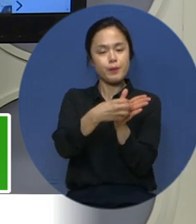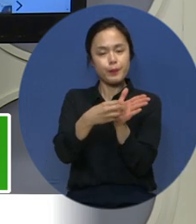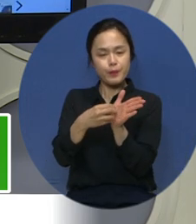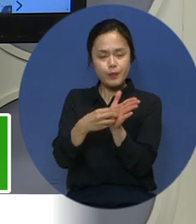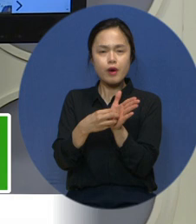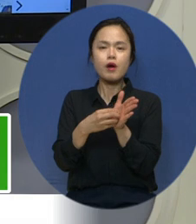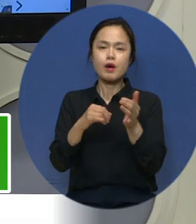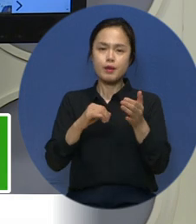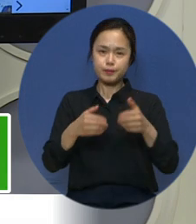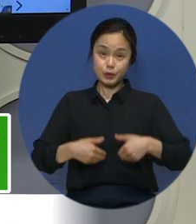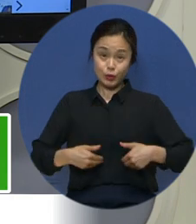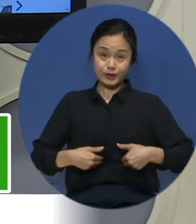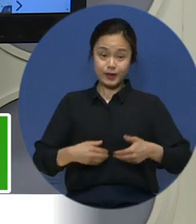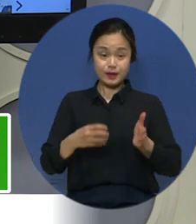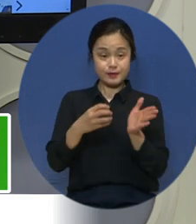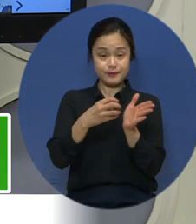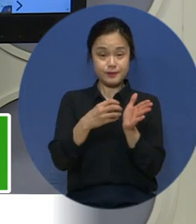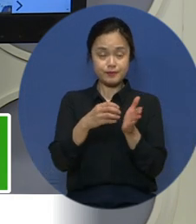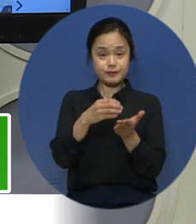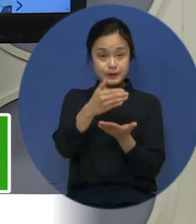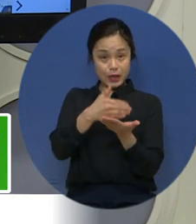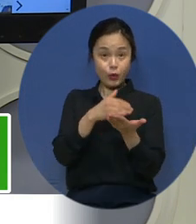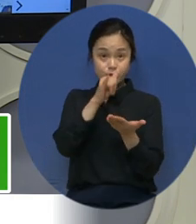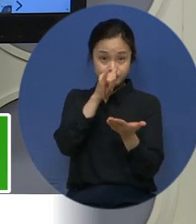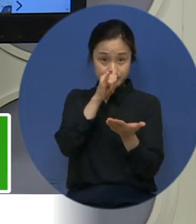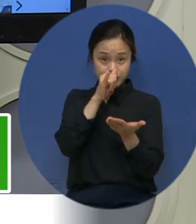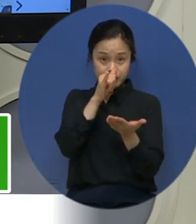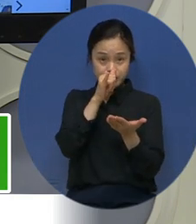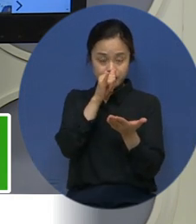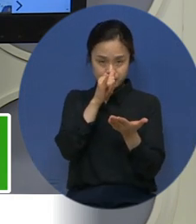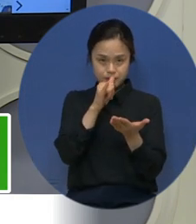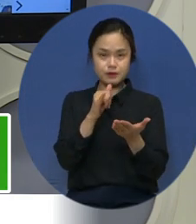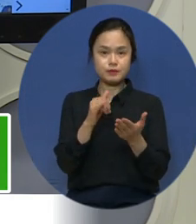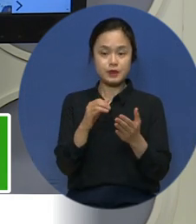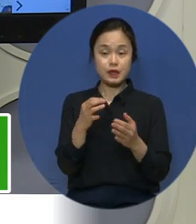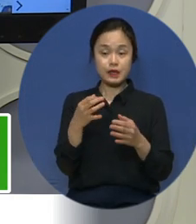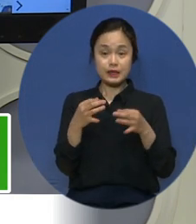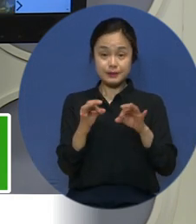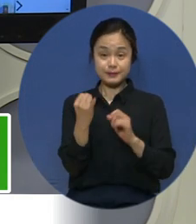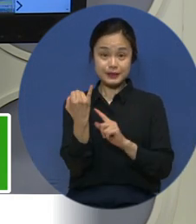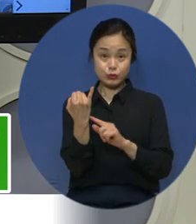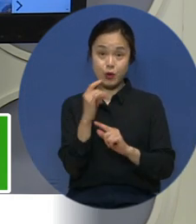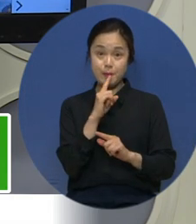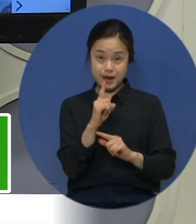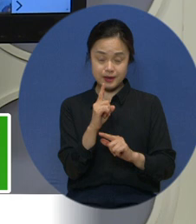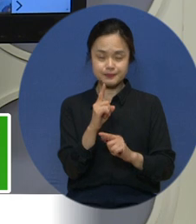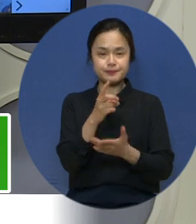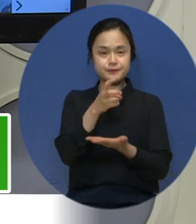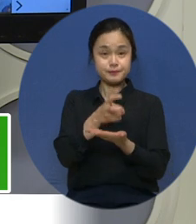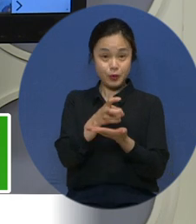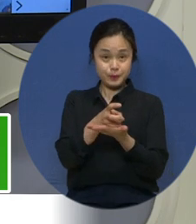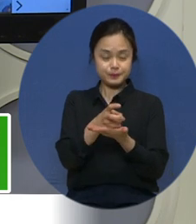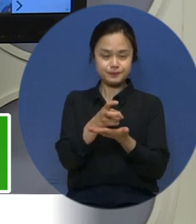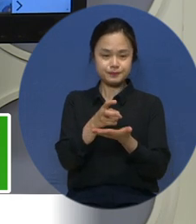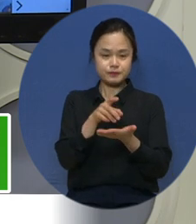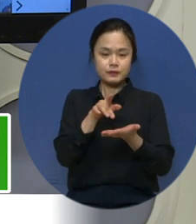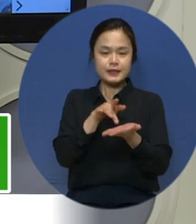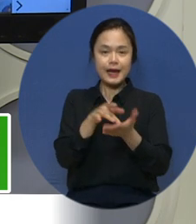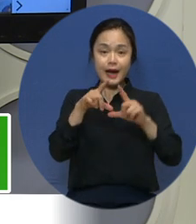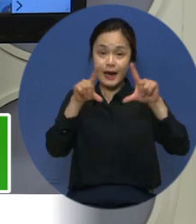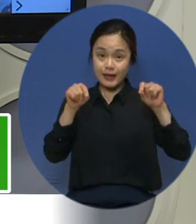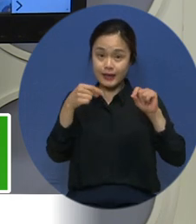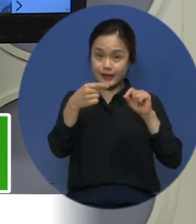게재 되기도 했습니다 이에 김 의원이 발의한 약사법 개정안은 편의점 등에서 판매되는